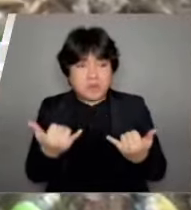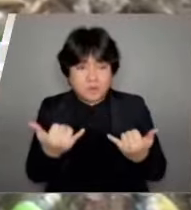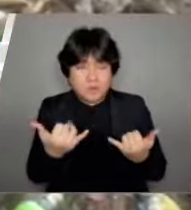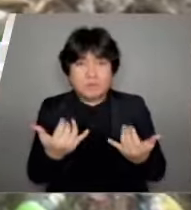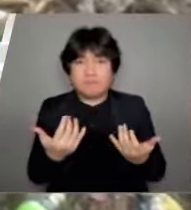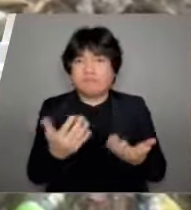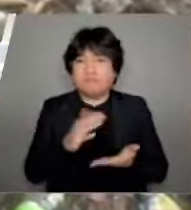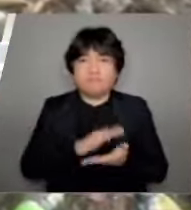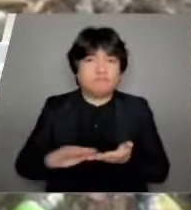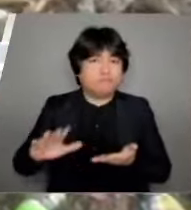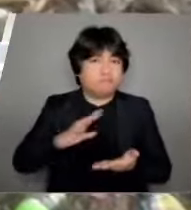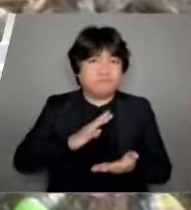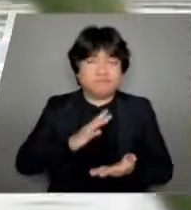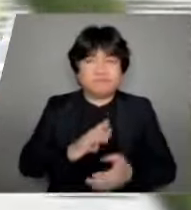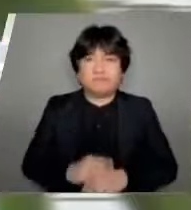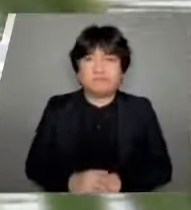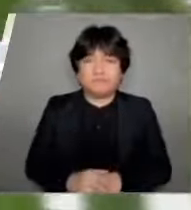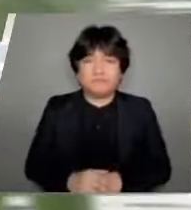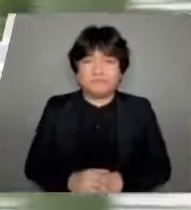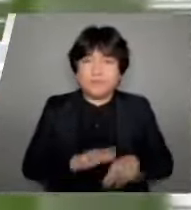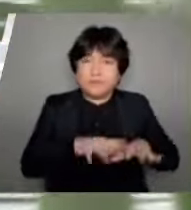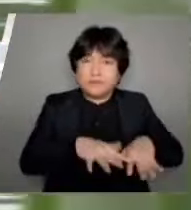Kasi malino naman po dito yung dagat po.